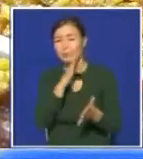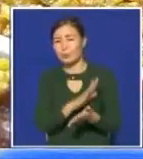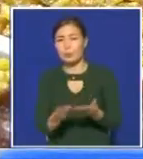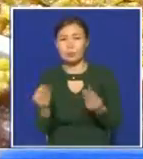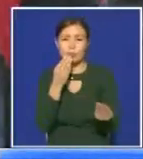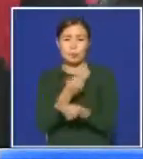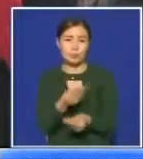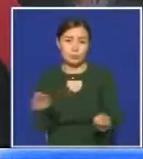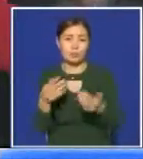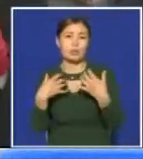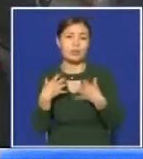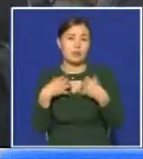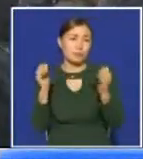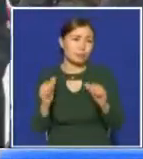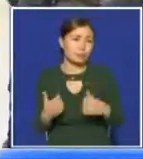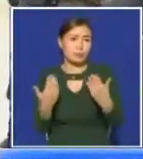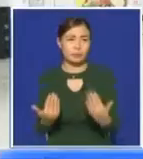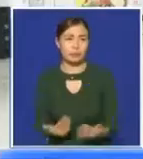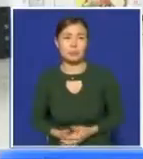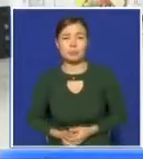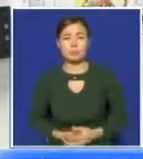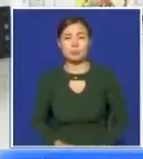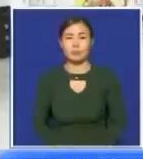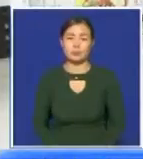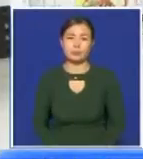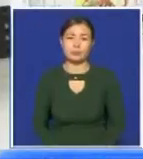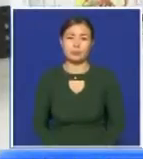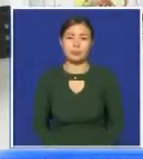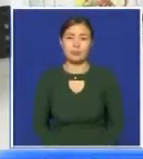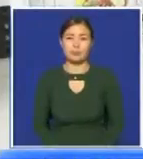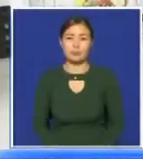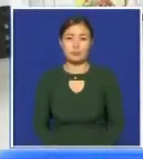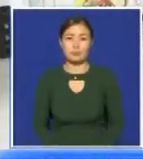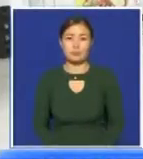өніммен толтыруға асығыңыз. Әсем Сартбаева, Ерлан Амантайұлы, Каспий ақпарат.